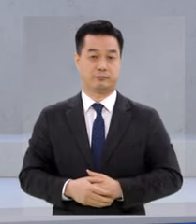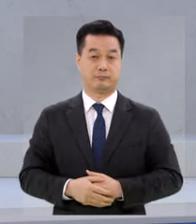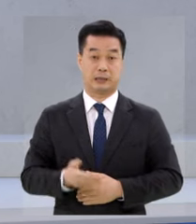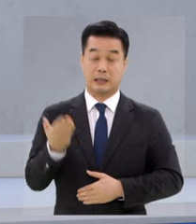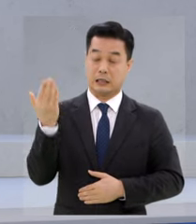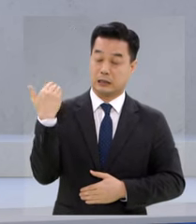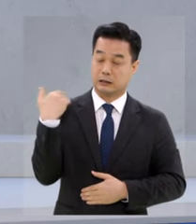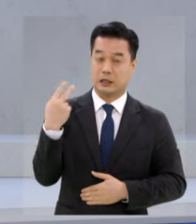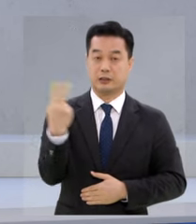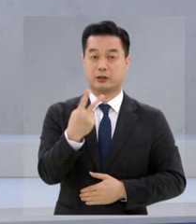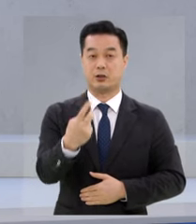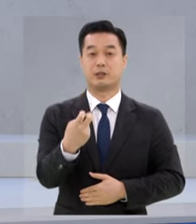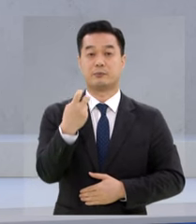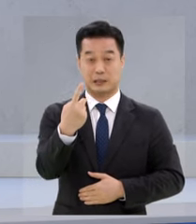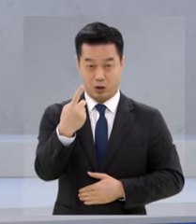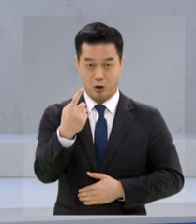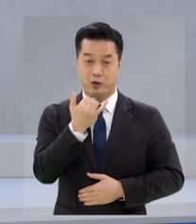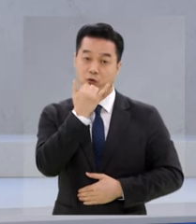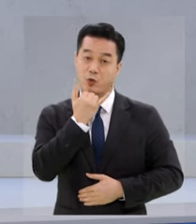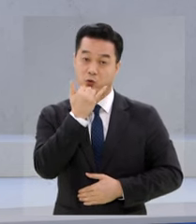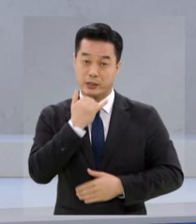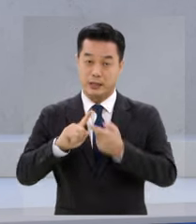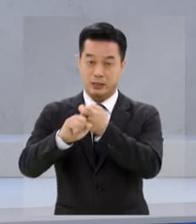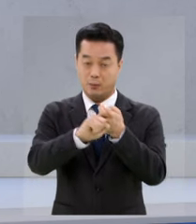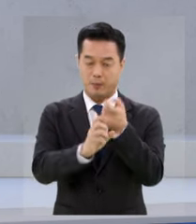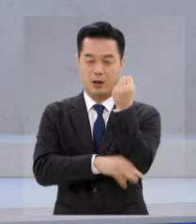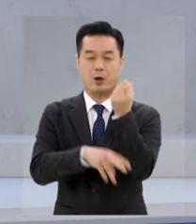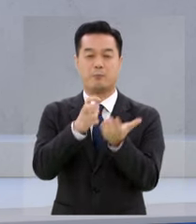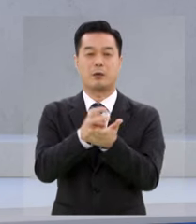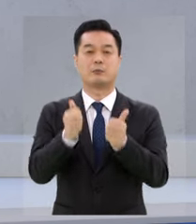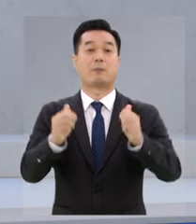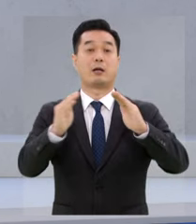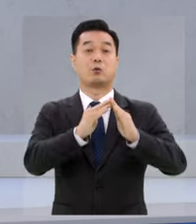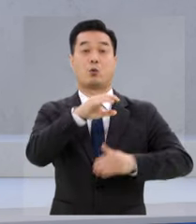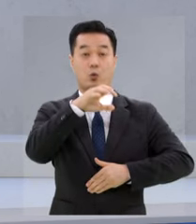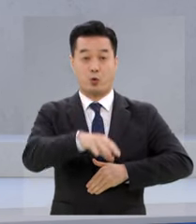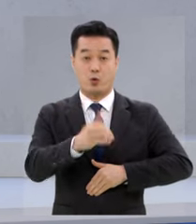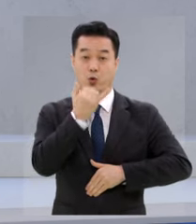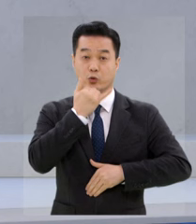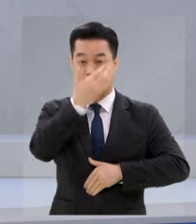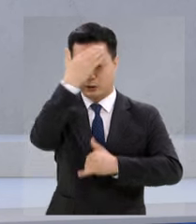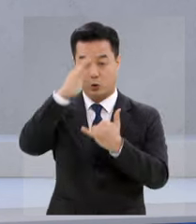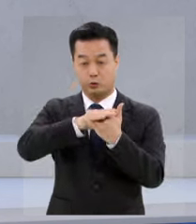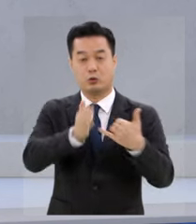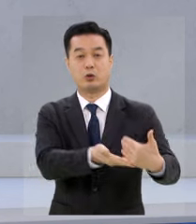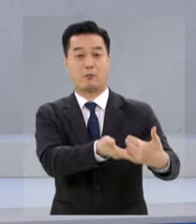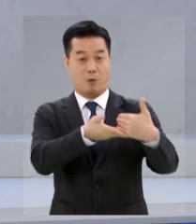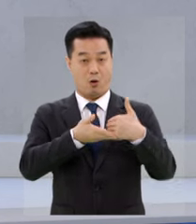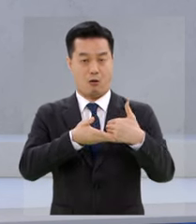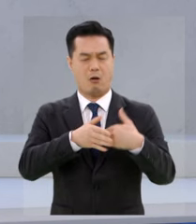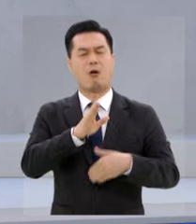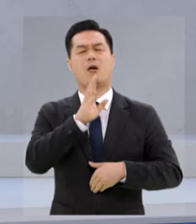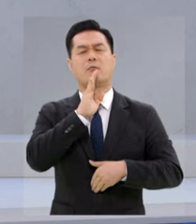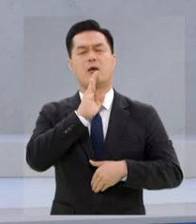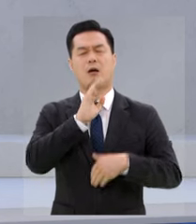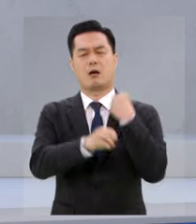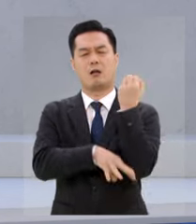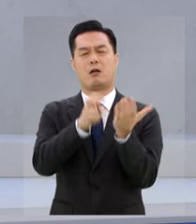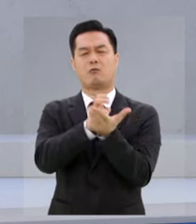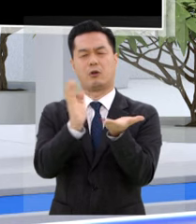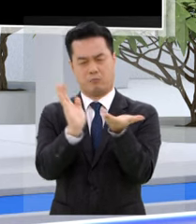2021년 독일 연방 헌법 재판소는 독일 청소년들이 제기한 헌법 소원의 위결 결정으로